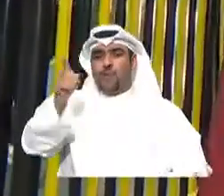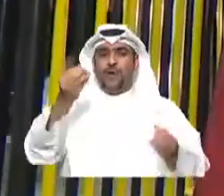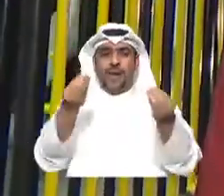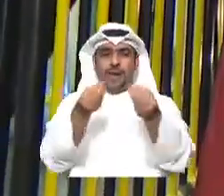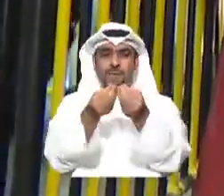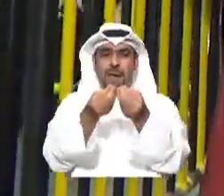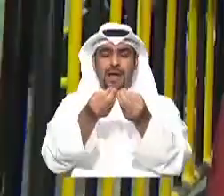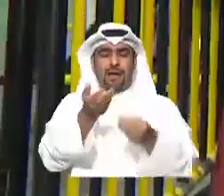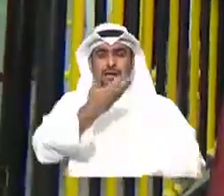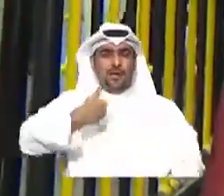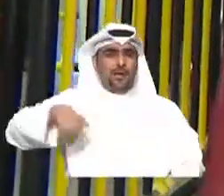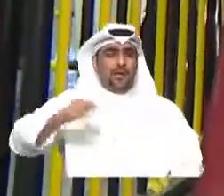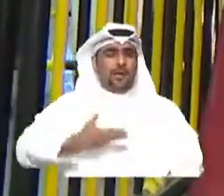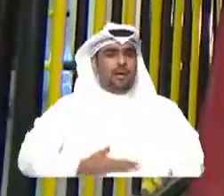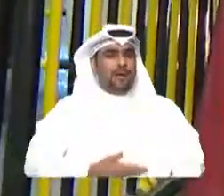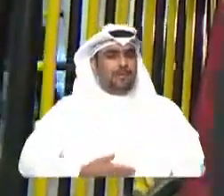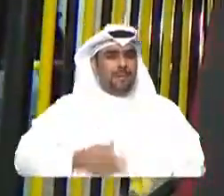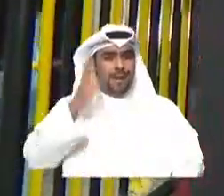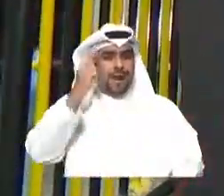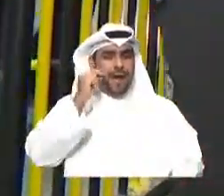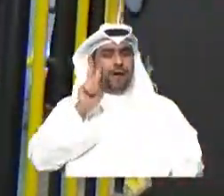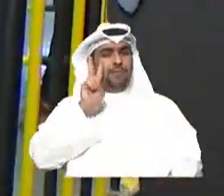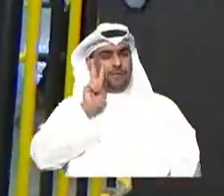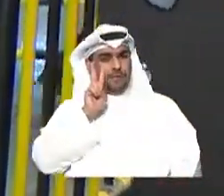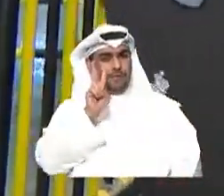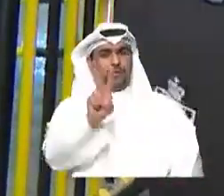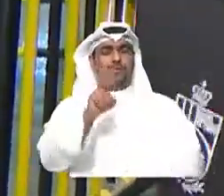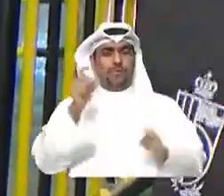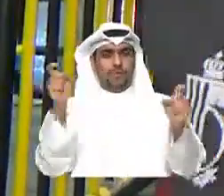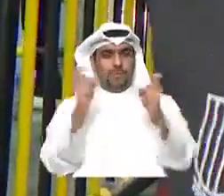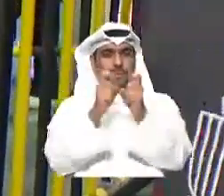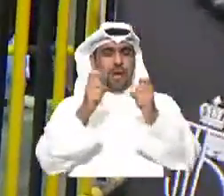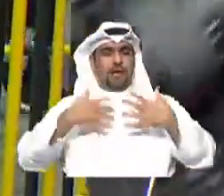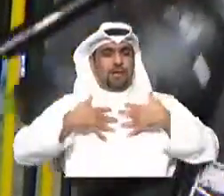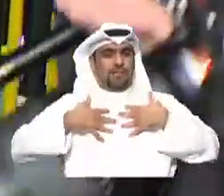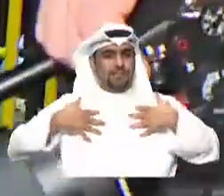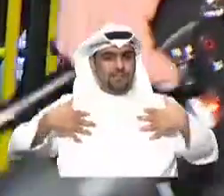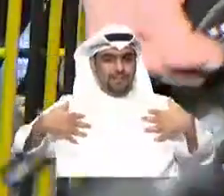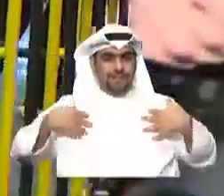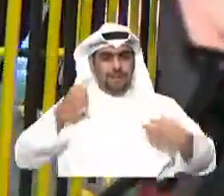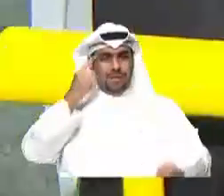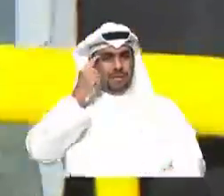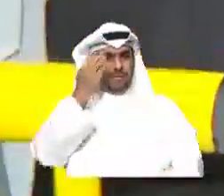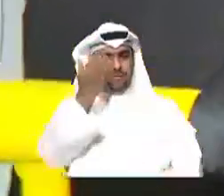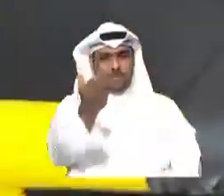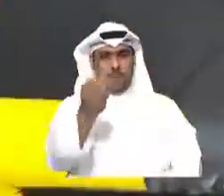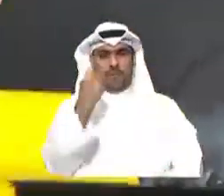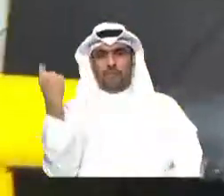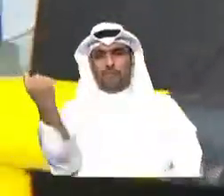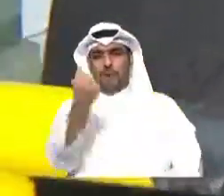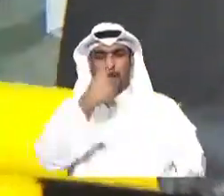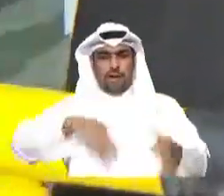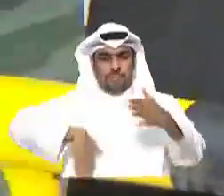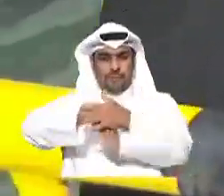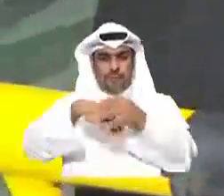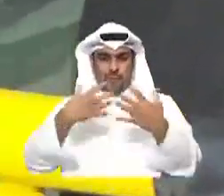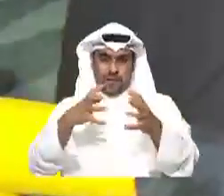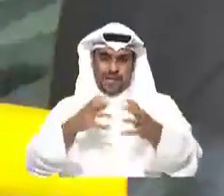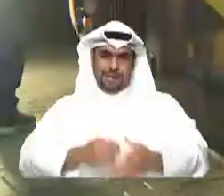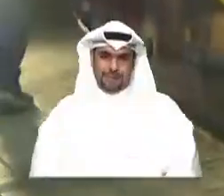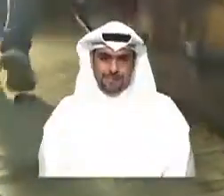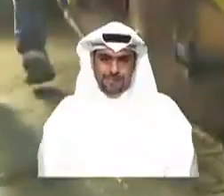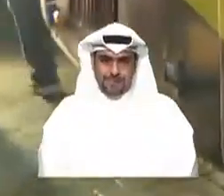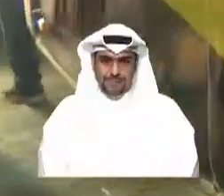لمشاهدتها هذه المواجهه التاريخيه والاستمتاع بنجوم من الطراز العالي في عالم كره